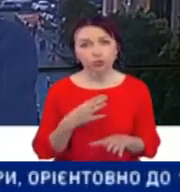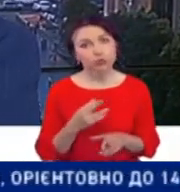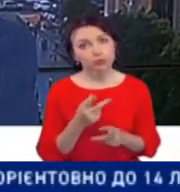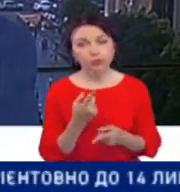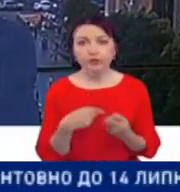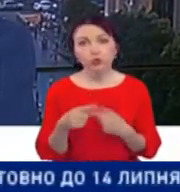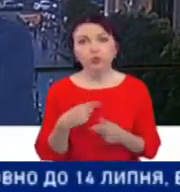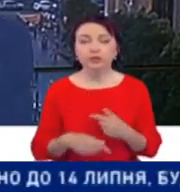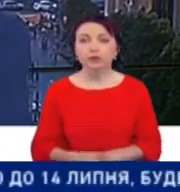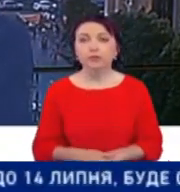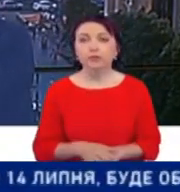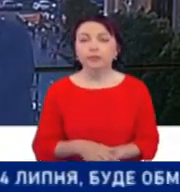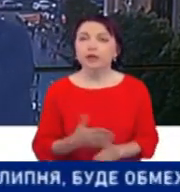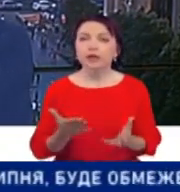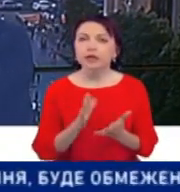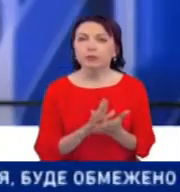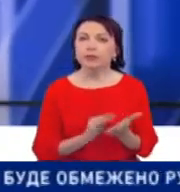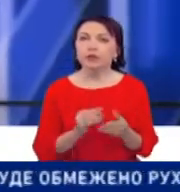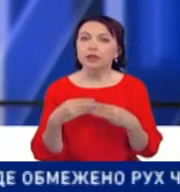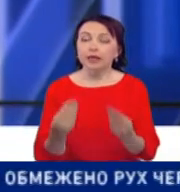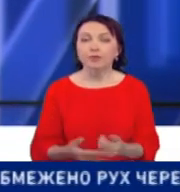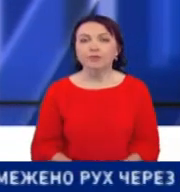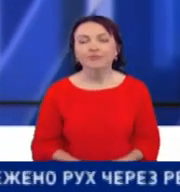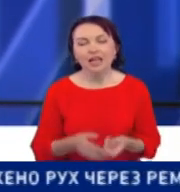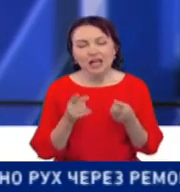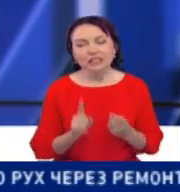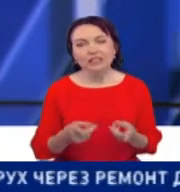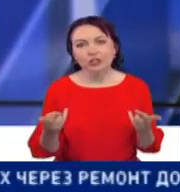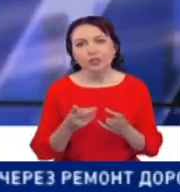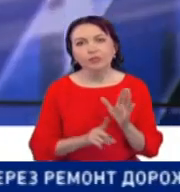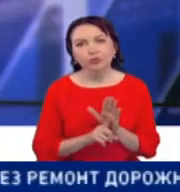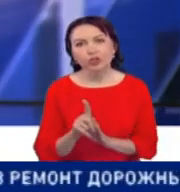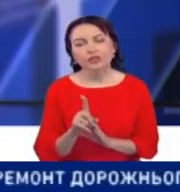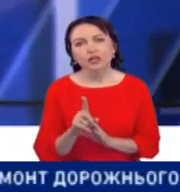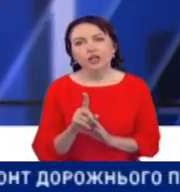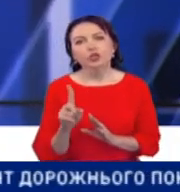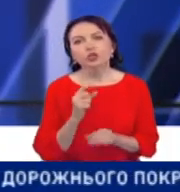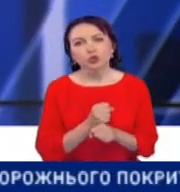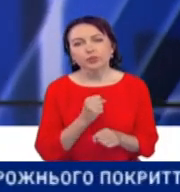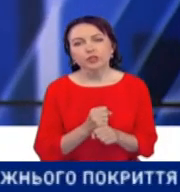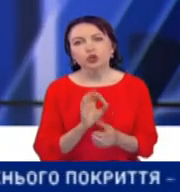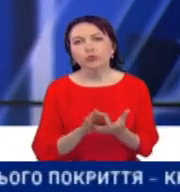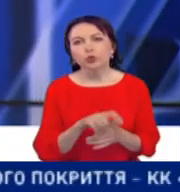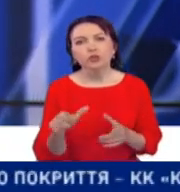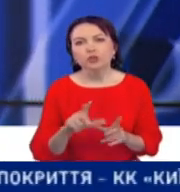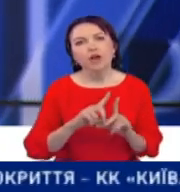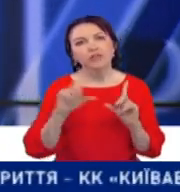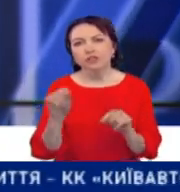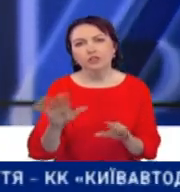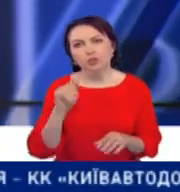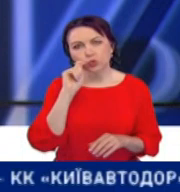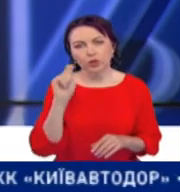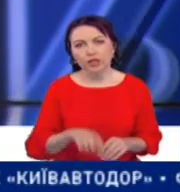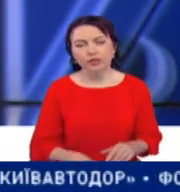повернулося. А так, який ми приклад тут даємо? Ну, дійсно, треба почати з того, що треба що зробити для того, щоб люди не виїздили з